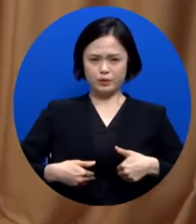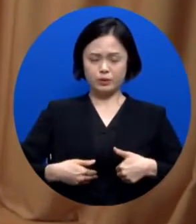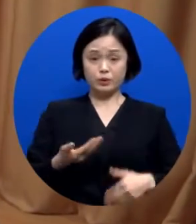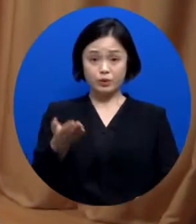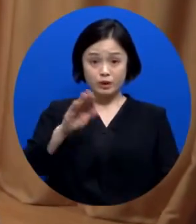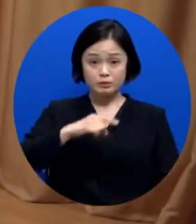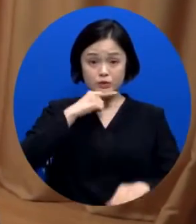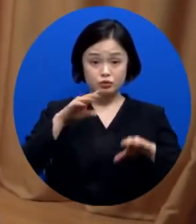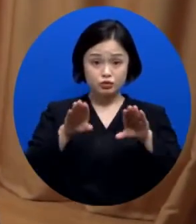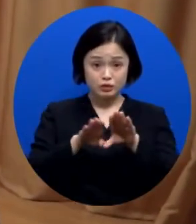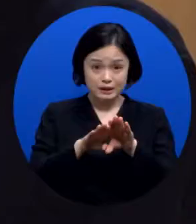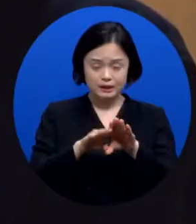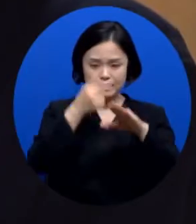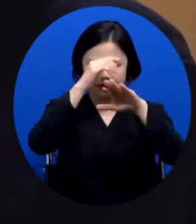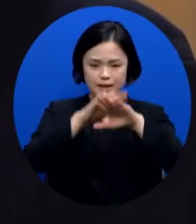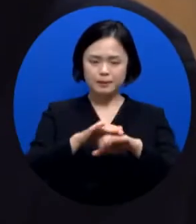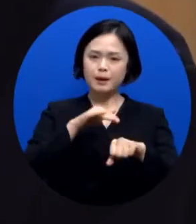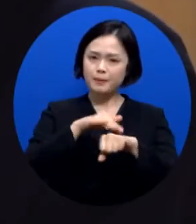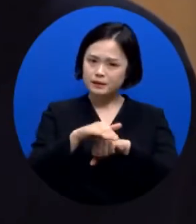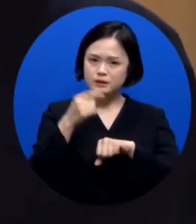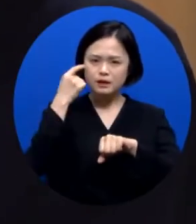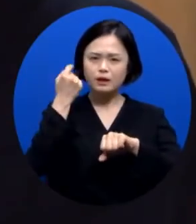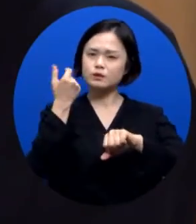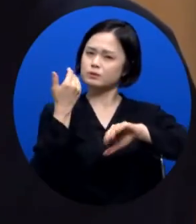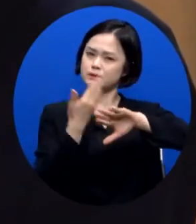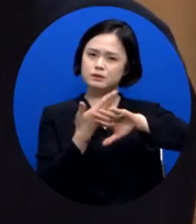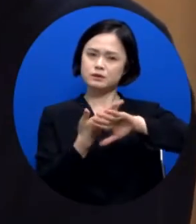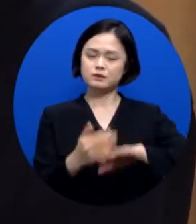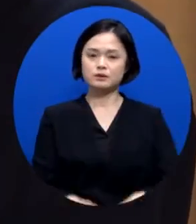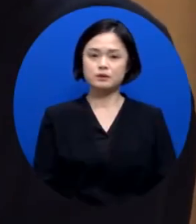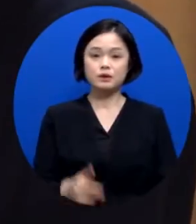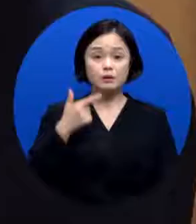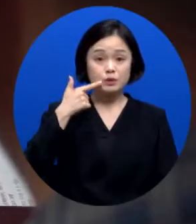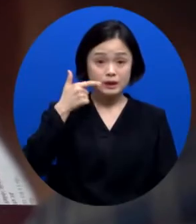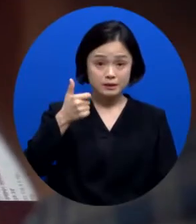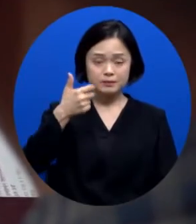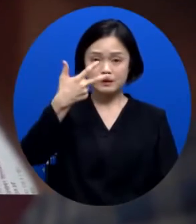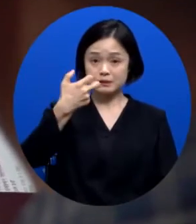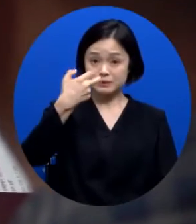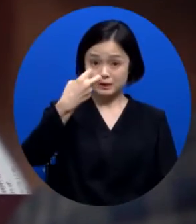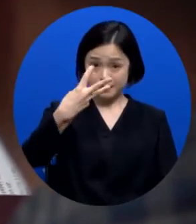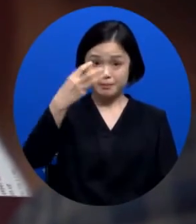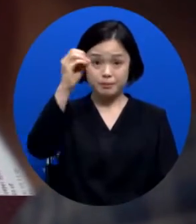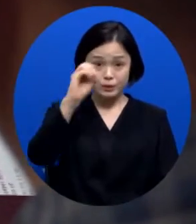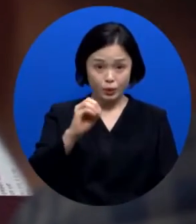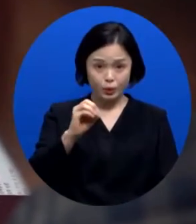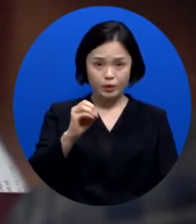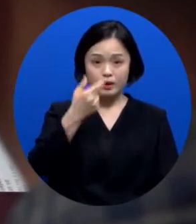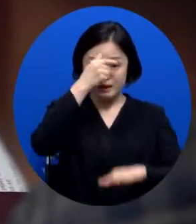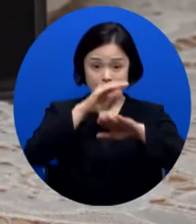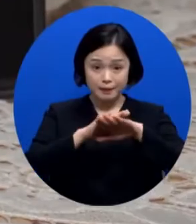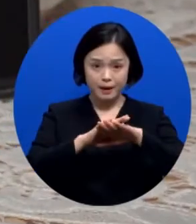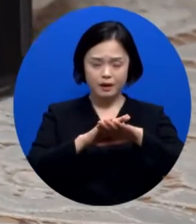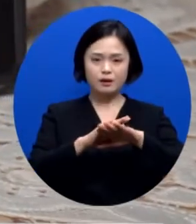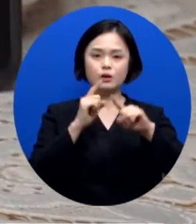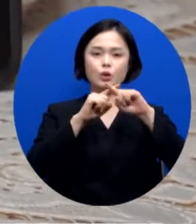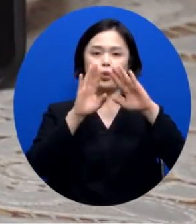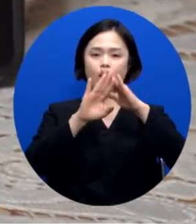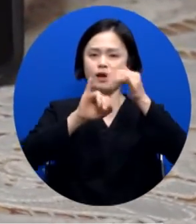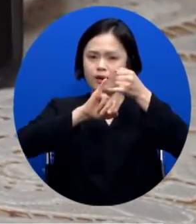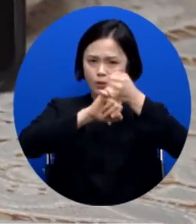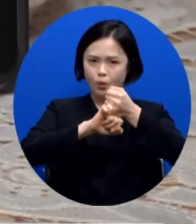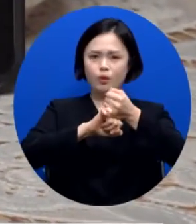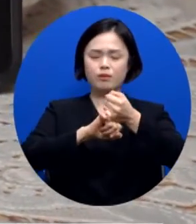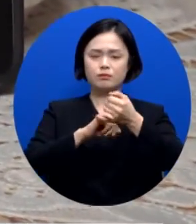보였습니다. 목회자의 73%는 주일 예배를 반드시 교회에서 드려야 한다고 답했지만 교인의